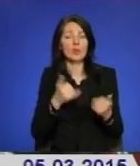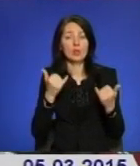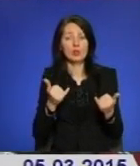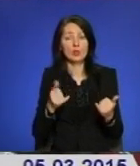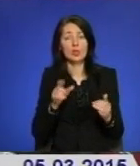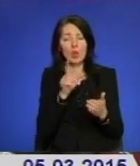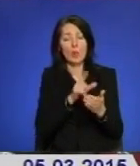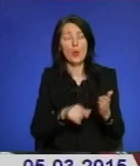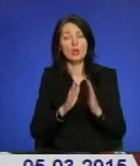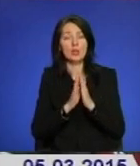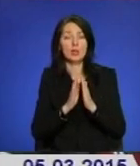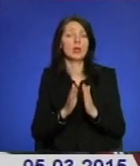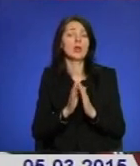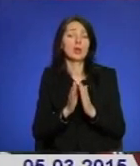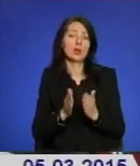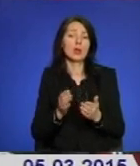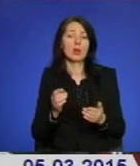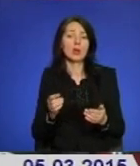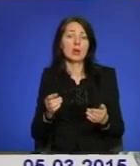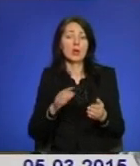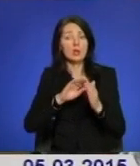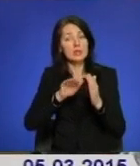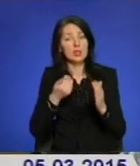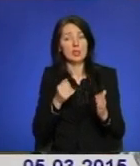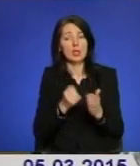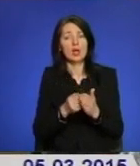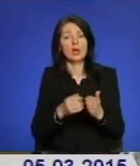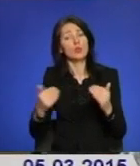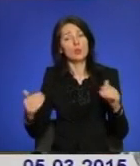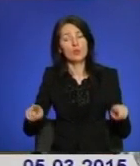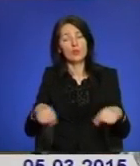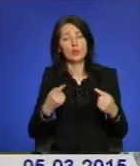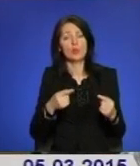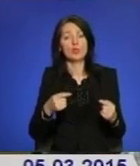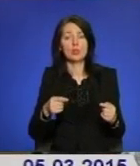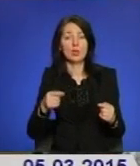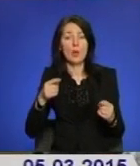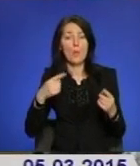Тому поезія Великого Кобзаря була, є і завжди буде книгою життя для усіх нас.